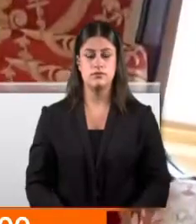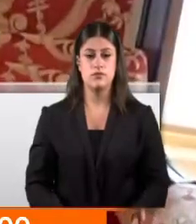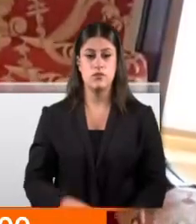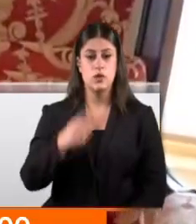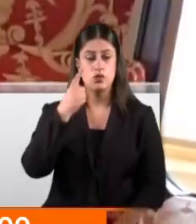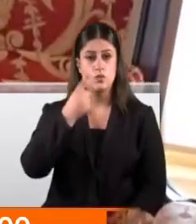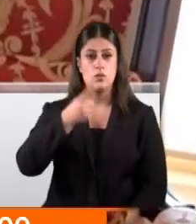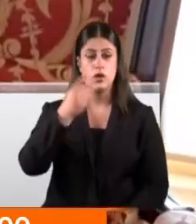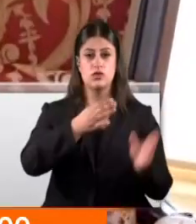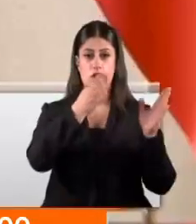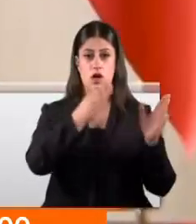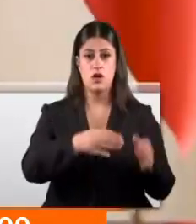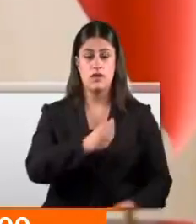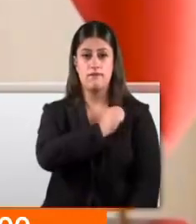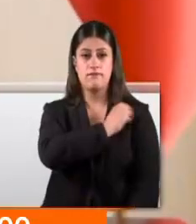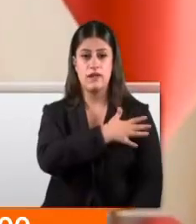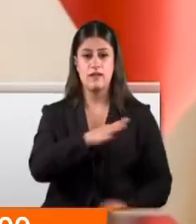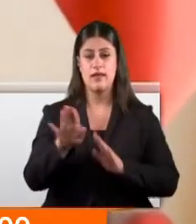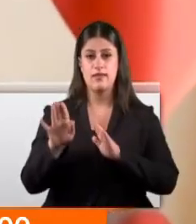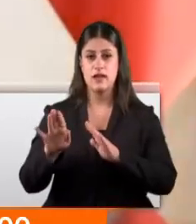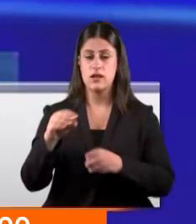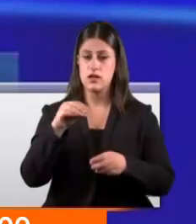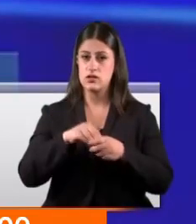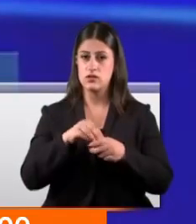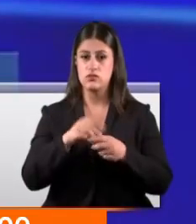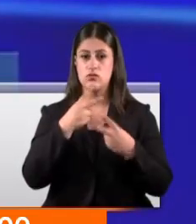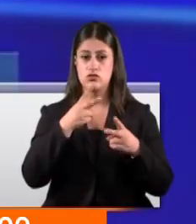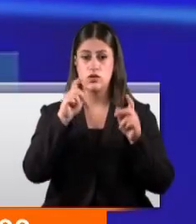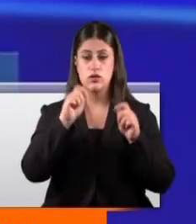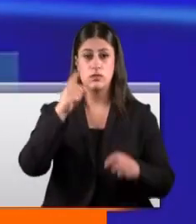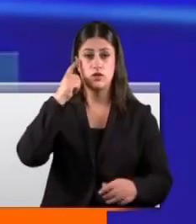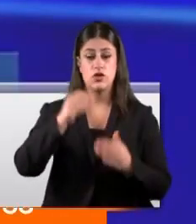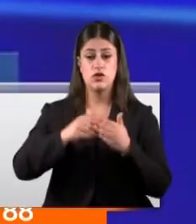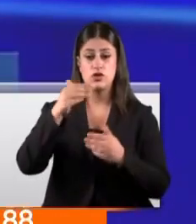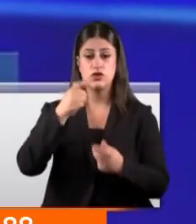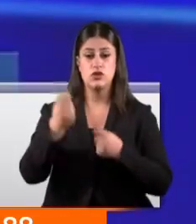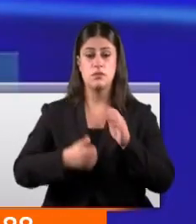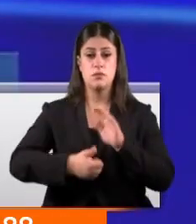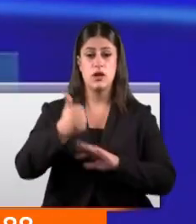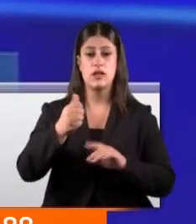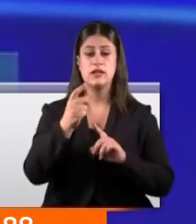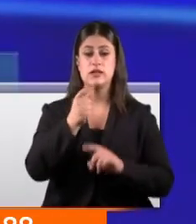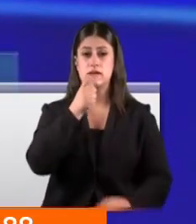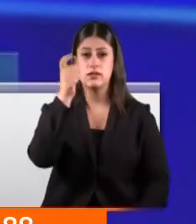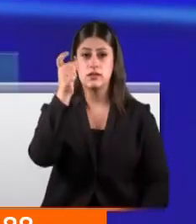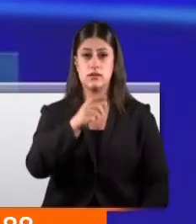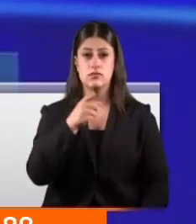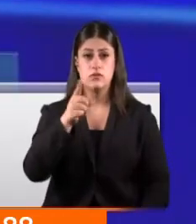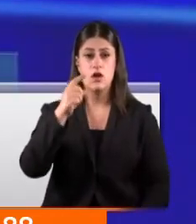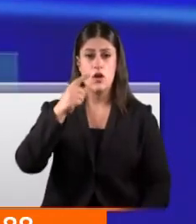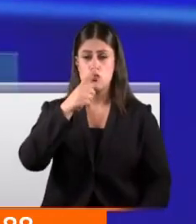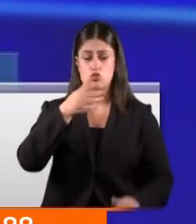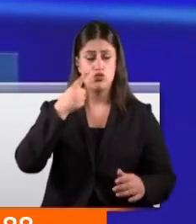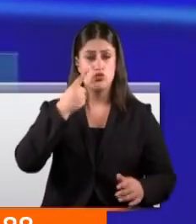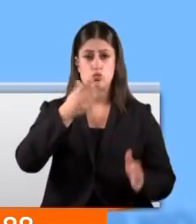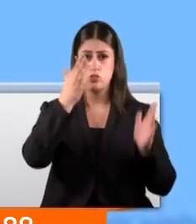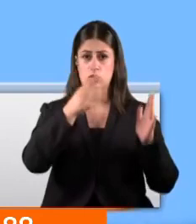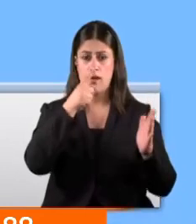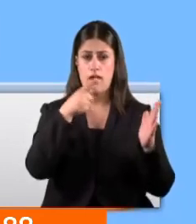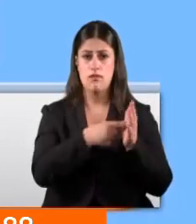Cumhurbaşkanı Erdoğan Filistin'e destek açıklaması yaptıkça İsrail Dışişleri Bakanı İsrail kats Erdoğan'ı Hedef almaya devam ediyor